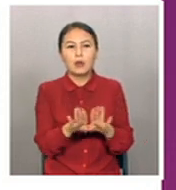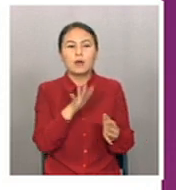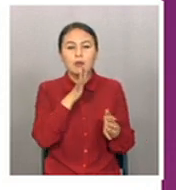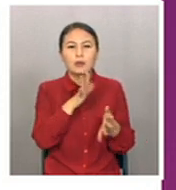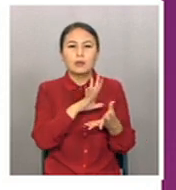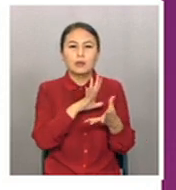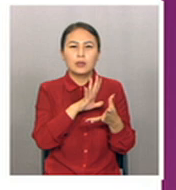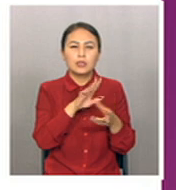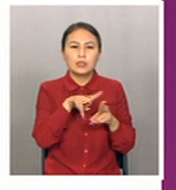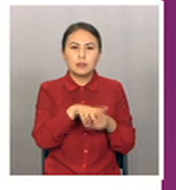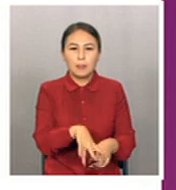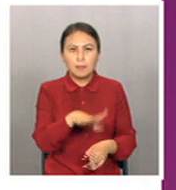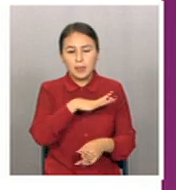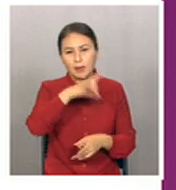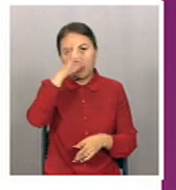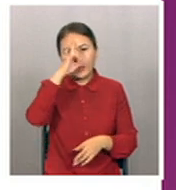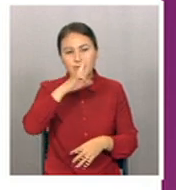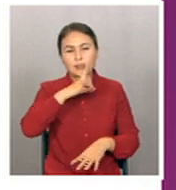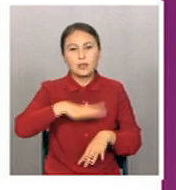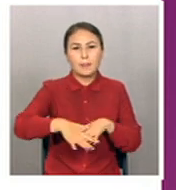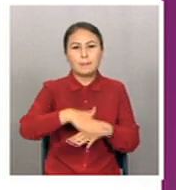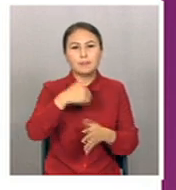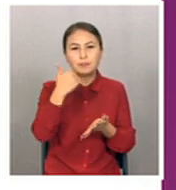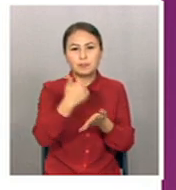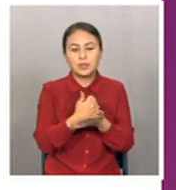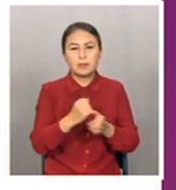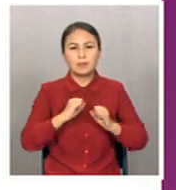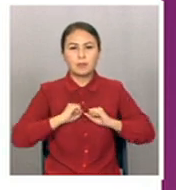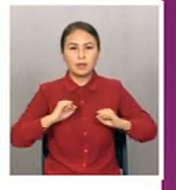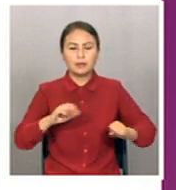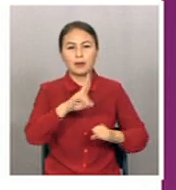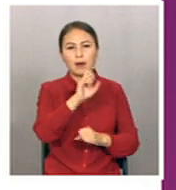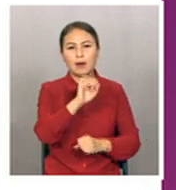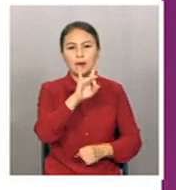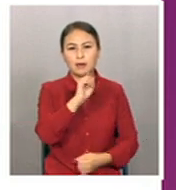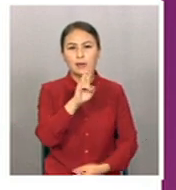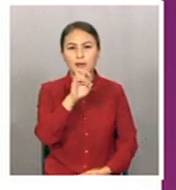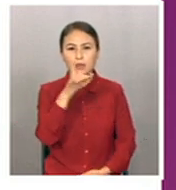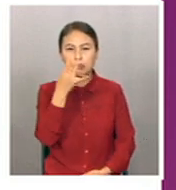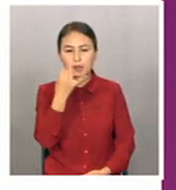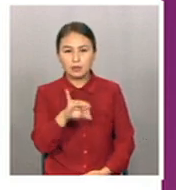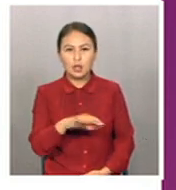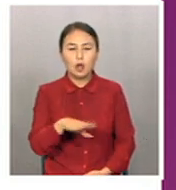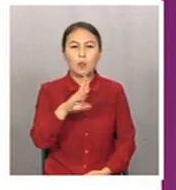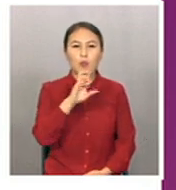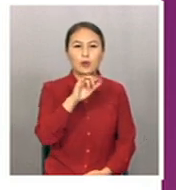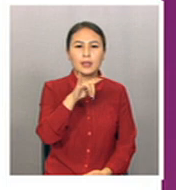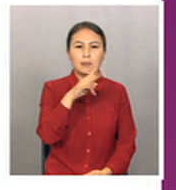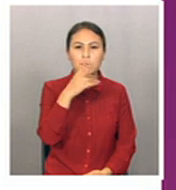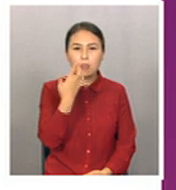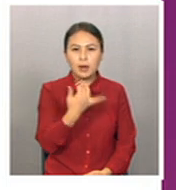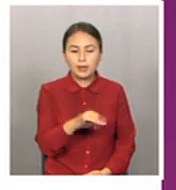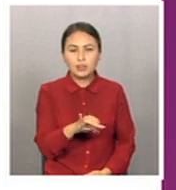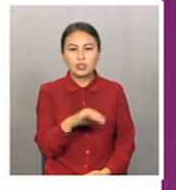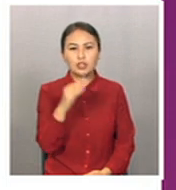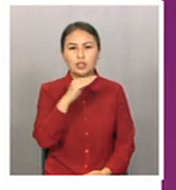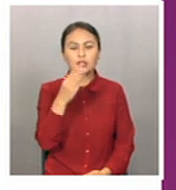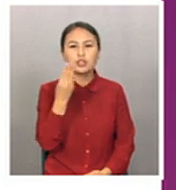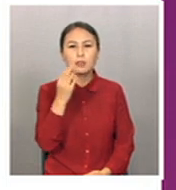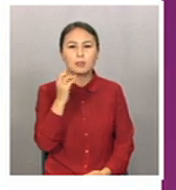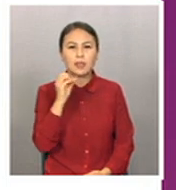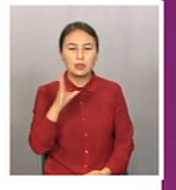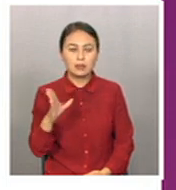мәжбүрлеген. Қазақтың атақты билері мен батырлары Қаракерей Қабанбай, Қанжығалы Бөгенбай, Шақшағұлы Жәнібек,